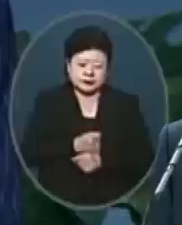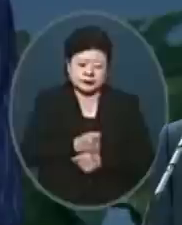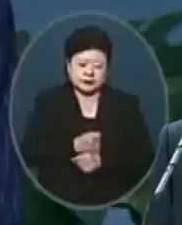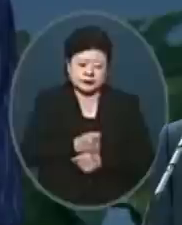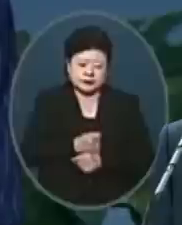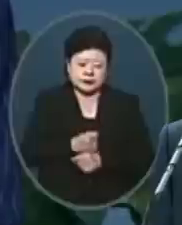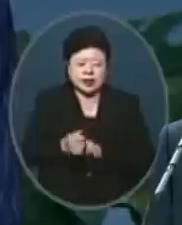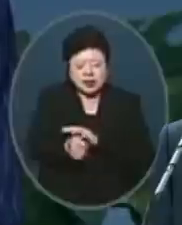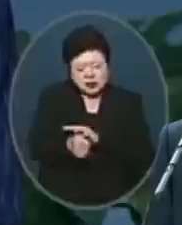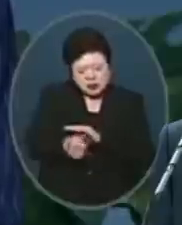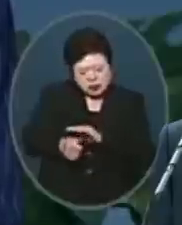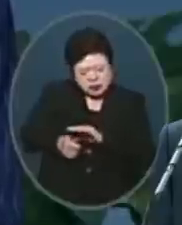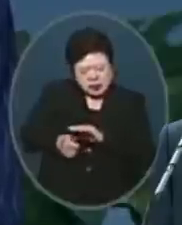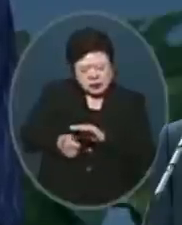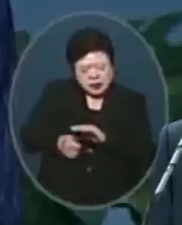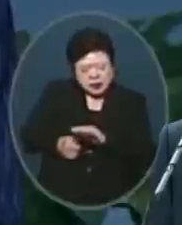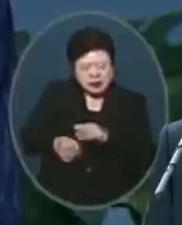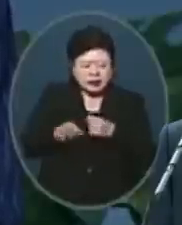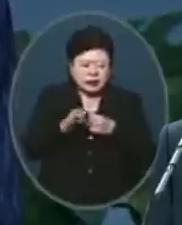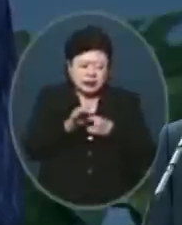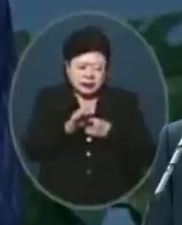뒤로 물러가는 말을 하면은